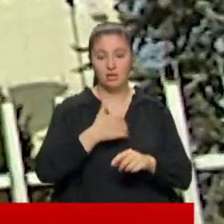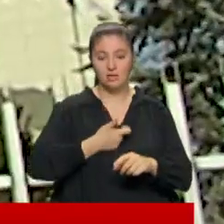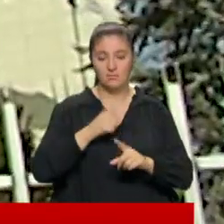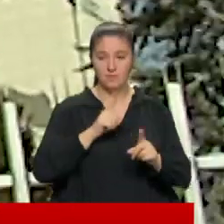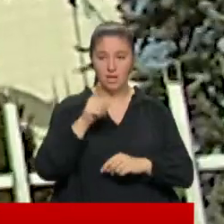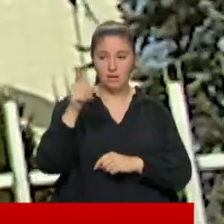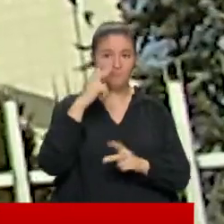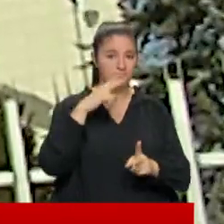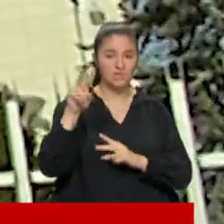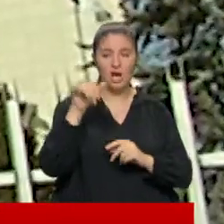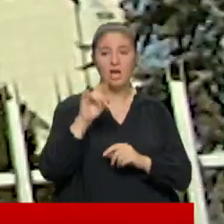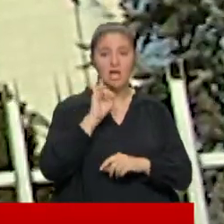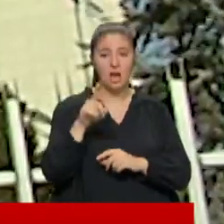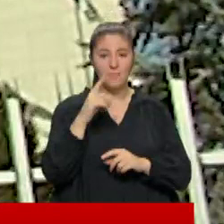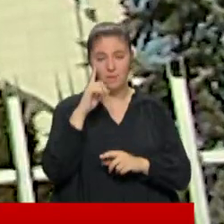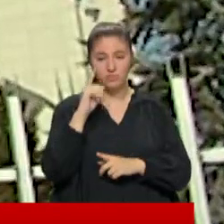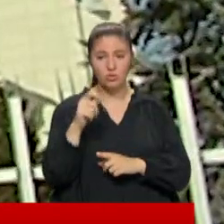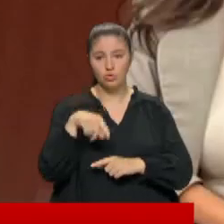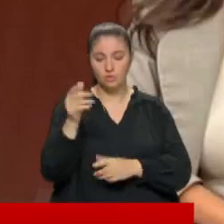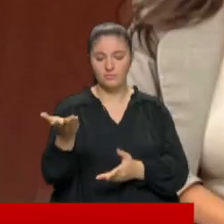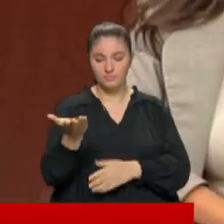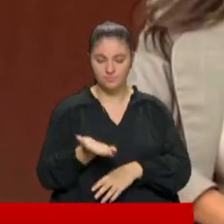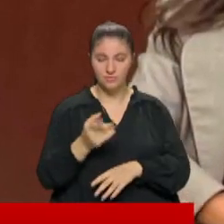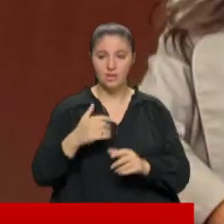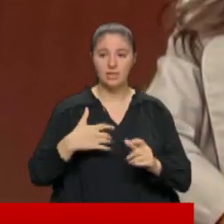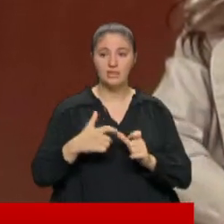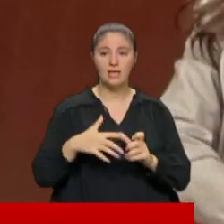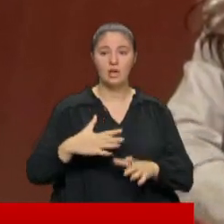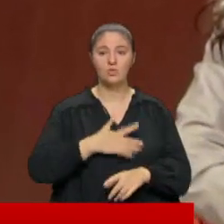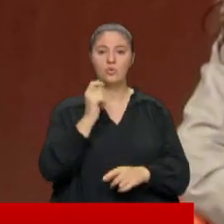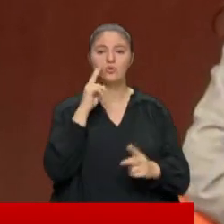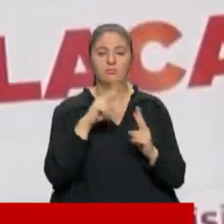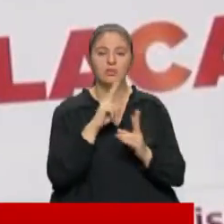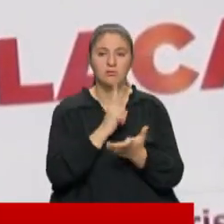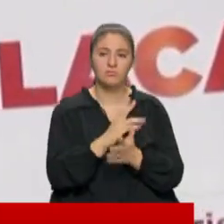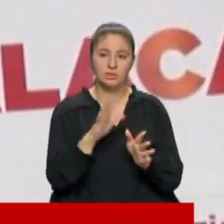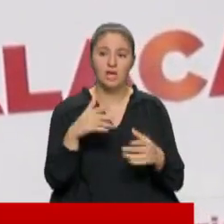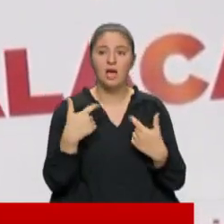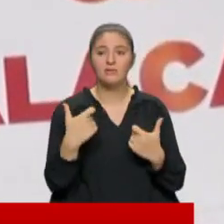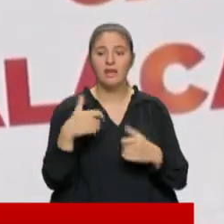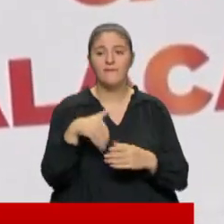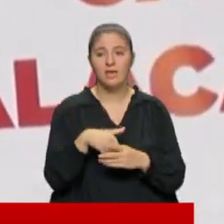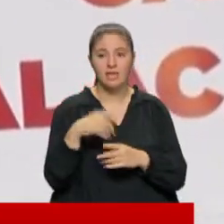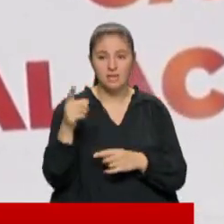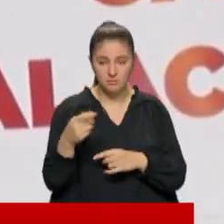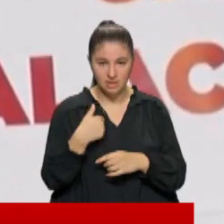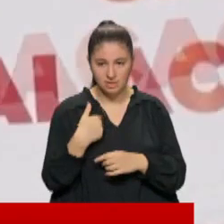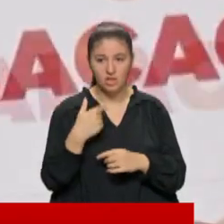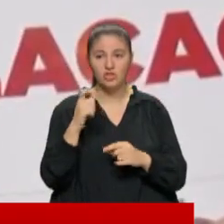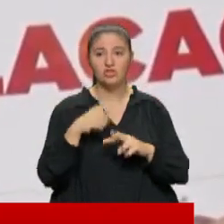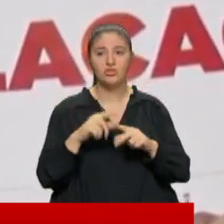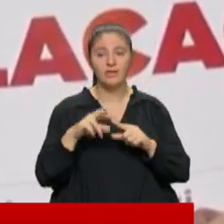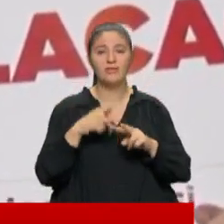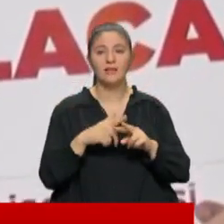Yüksek Mahkeme hak ihlali başvurusunu gündemine aldı, genel kurulda görüşülmesine karar verdi. Hatay milletvekilimiz Can